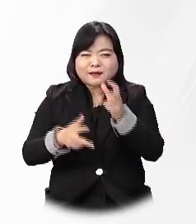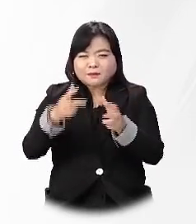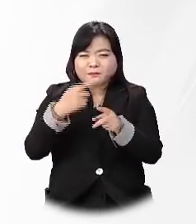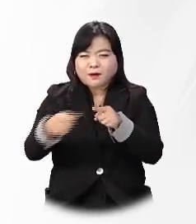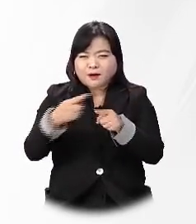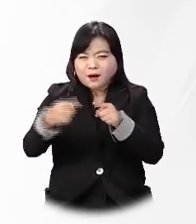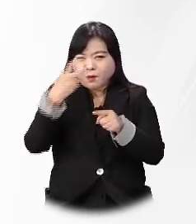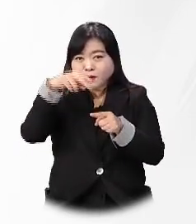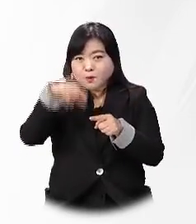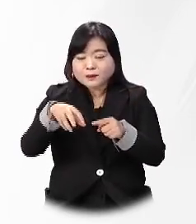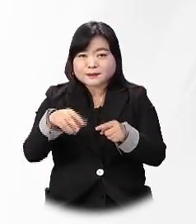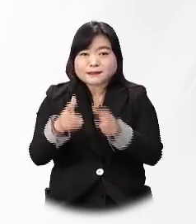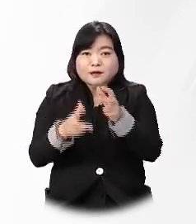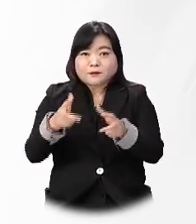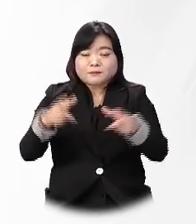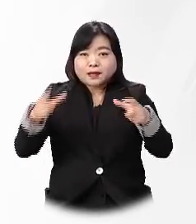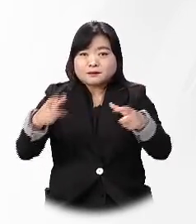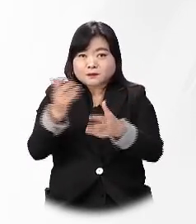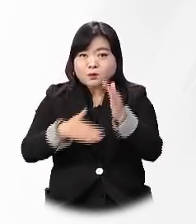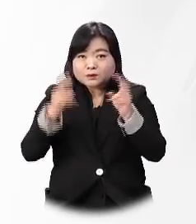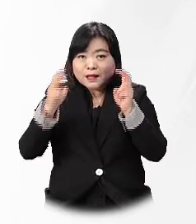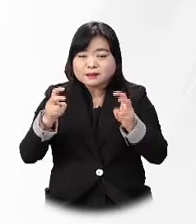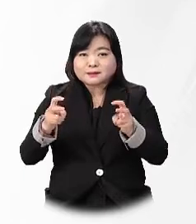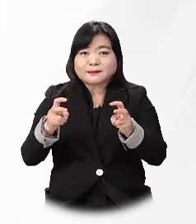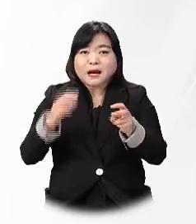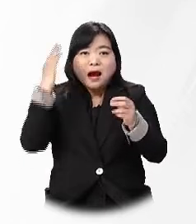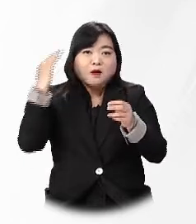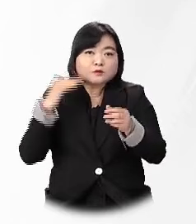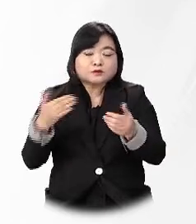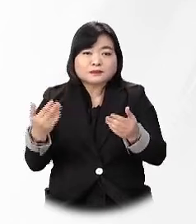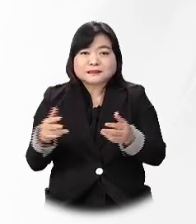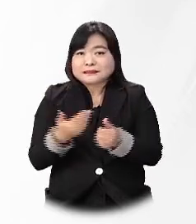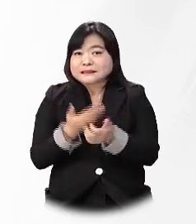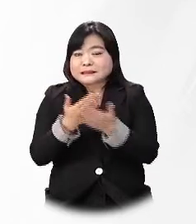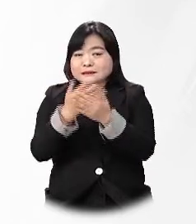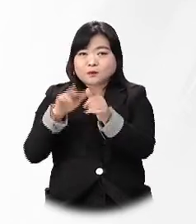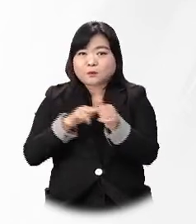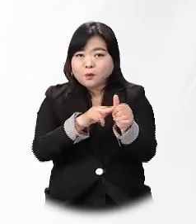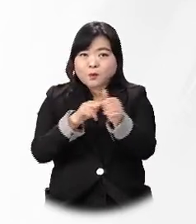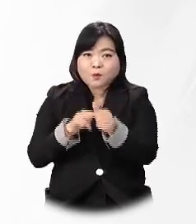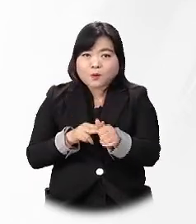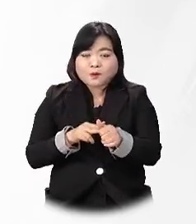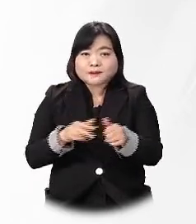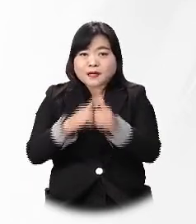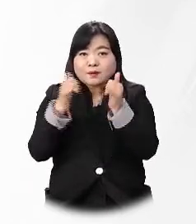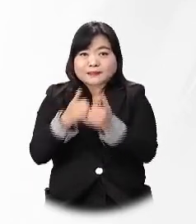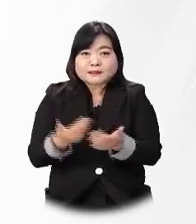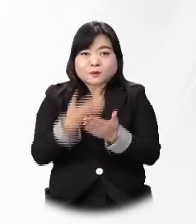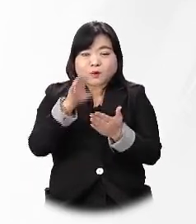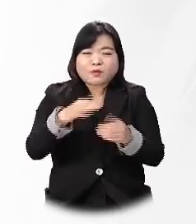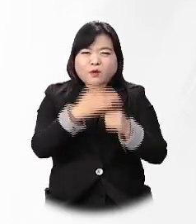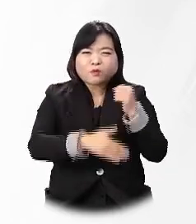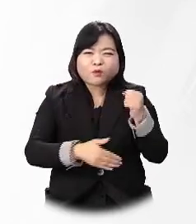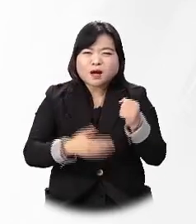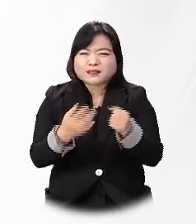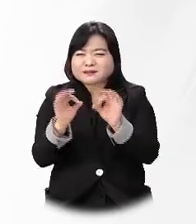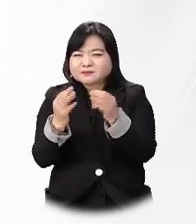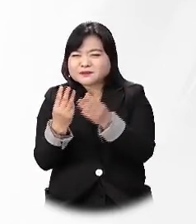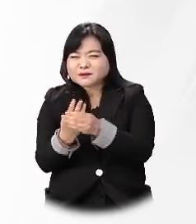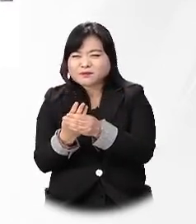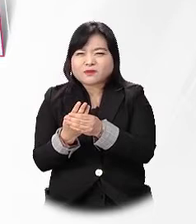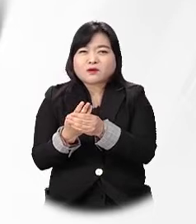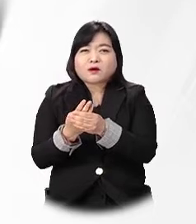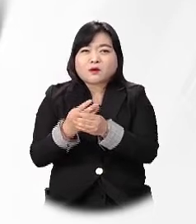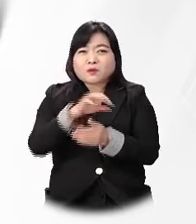산업기술평가관리원, 산업단지공단, 한국진흥정보사회진흥원 등 대구와 김천 혁신도시에 있는 공기업과